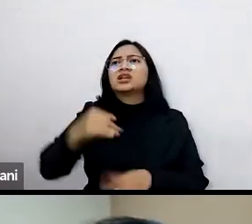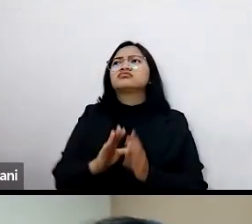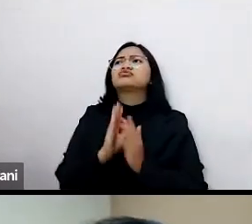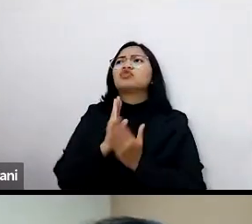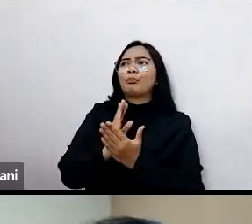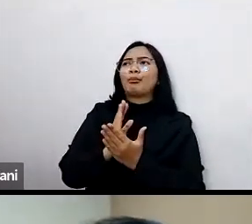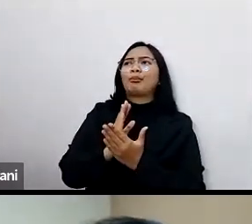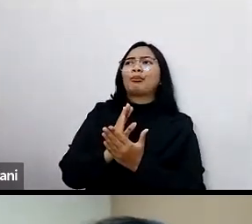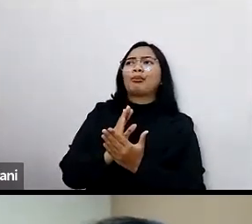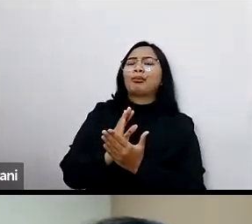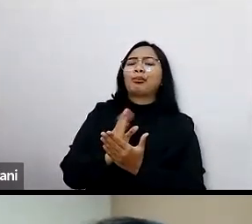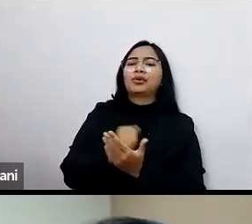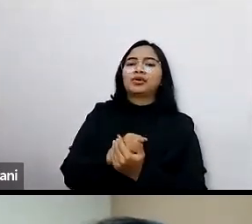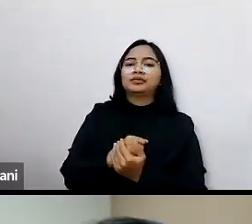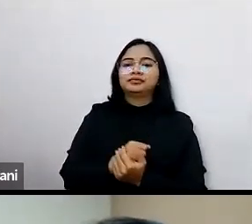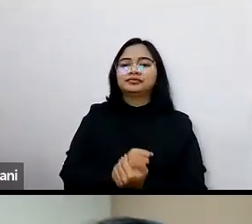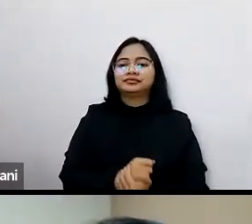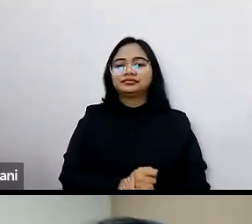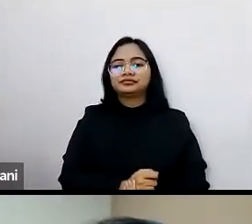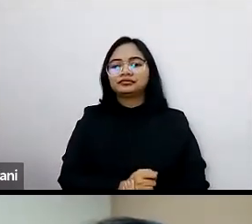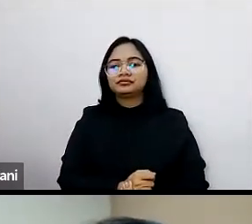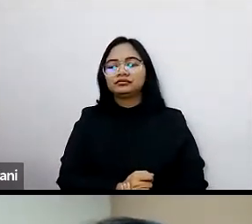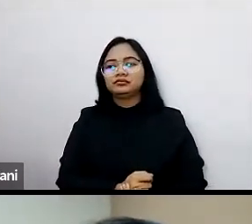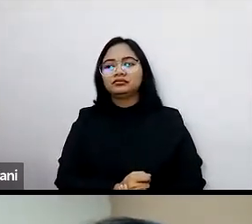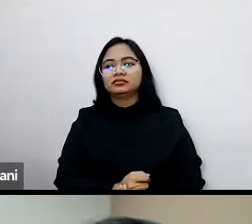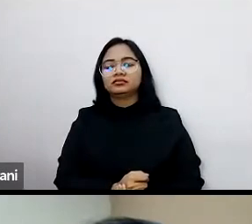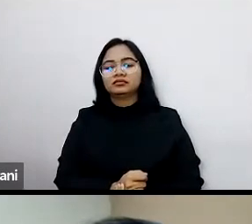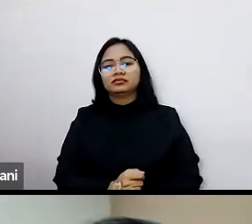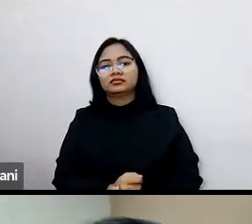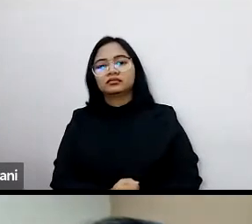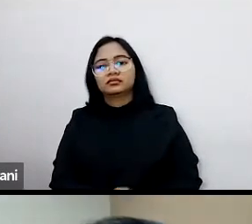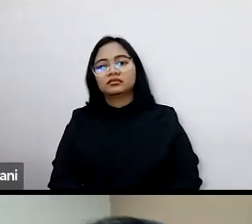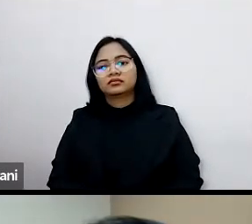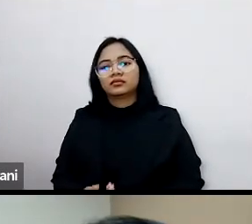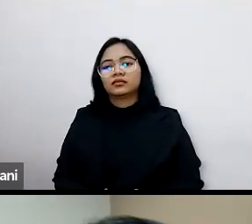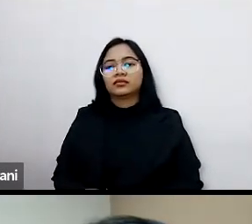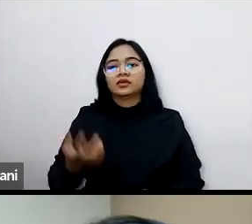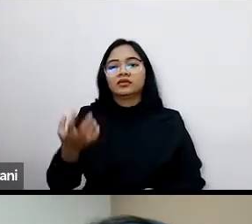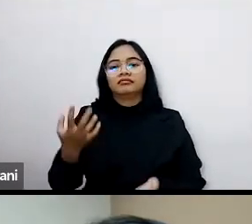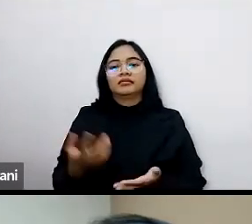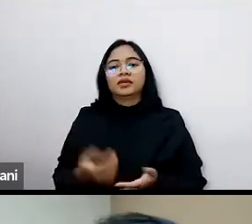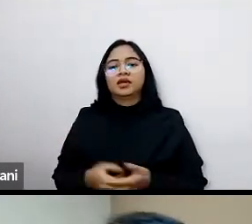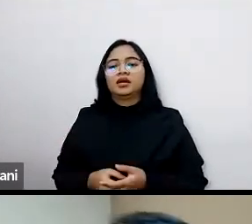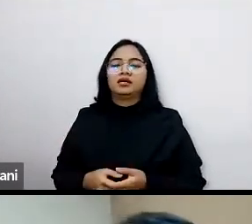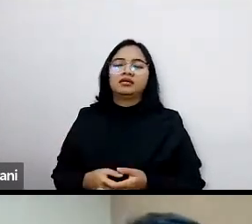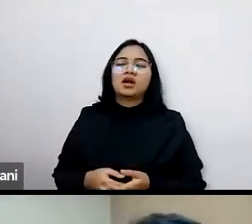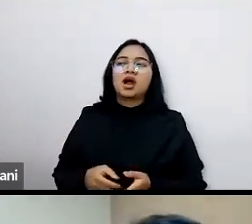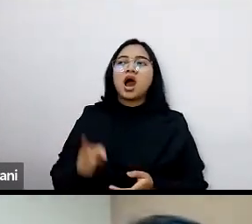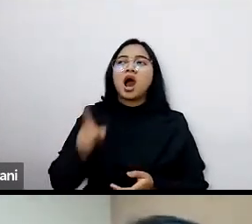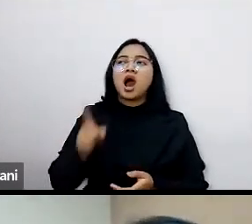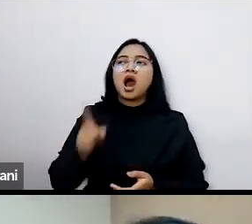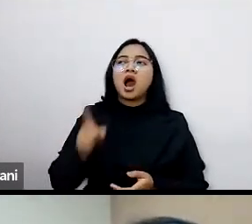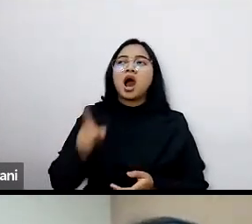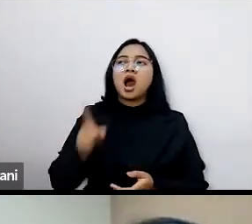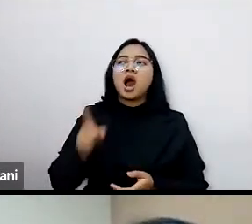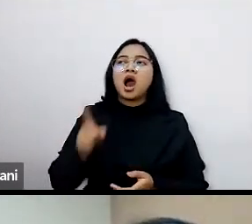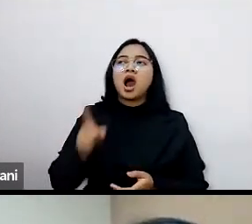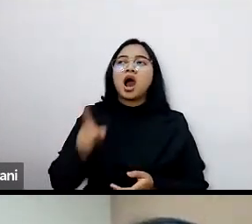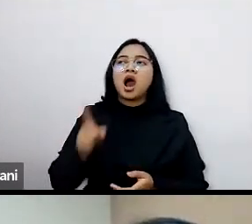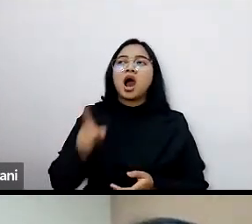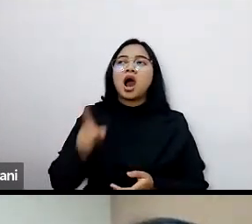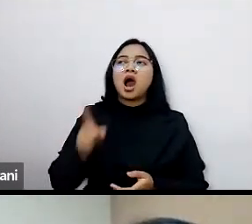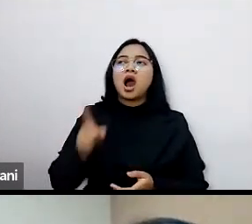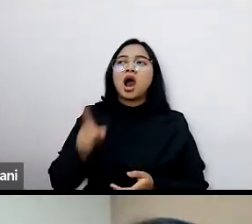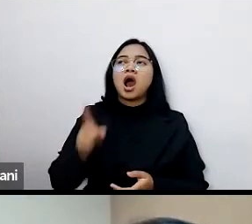apabila suami dan istri itu sama-sama berkarir sebagai akademisi, ya memilih untuk tunggu suami atau saya tunggu izin suami. Ada teman saya